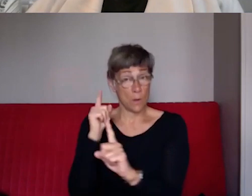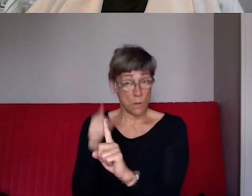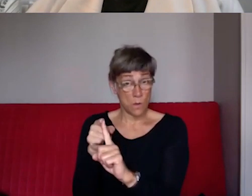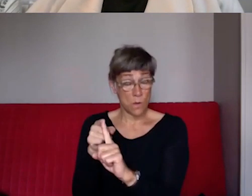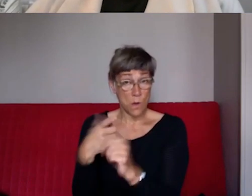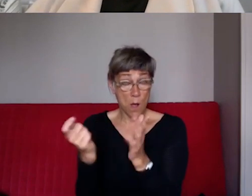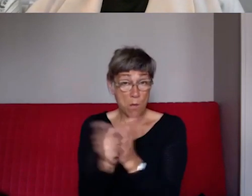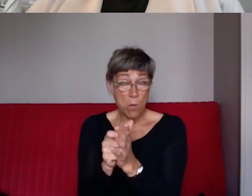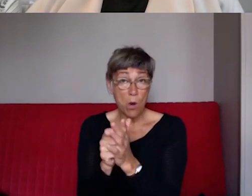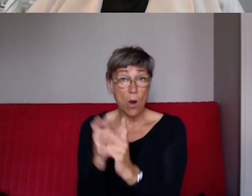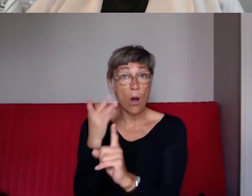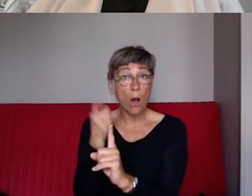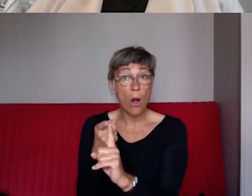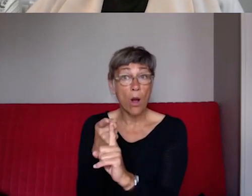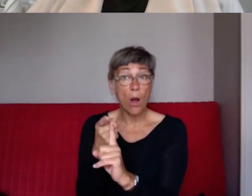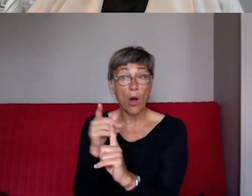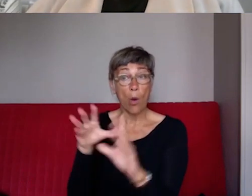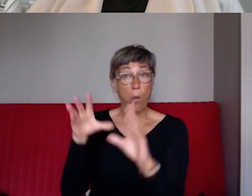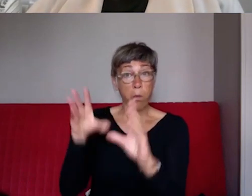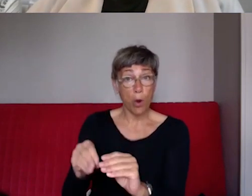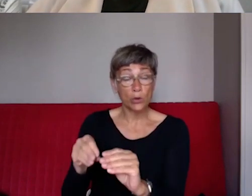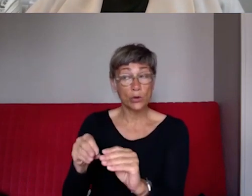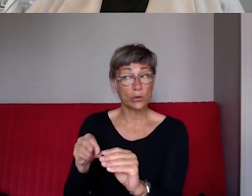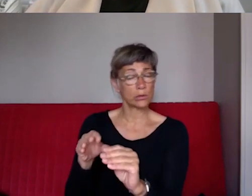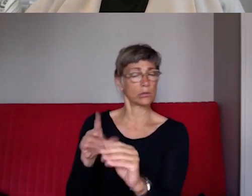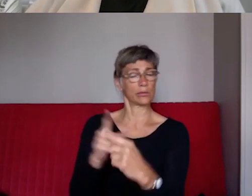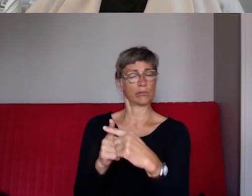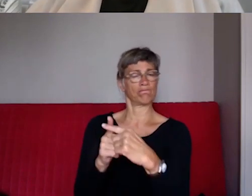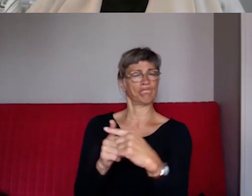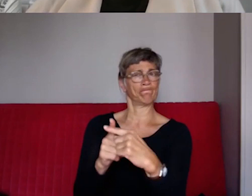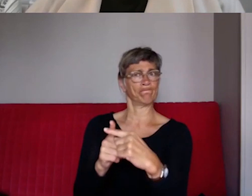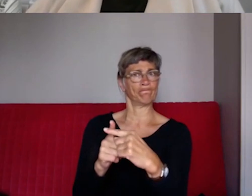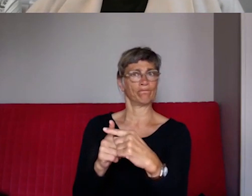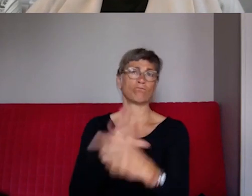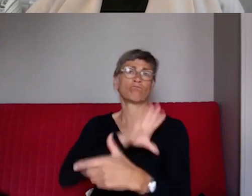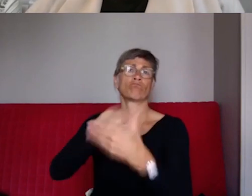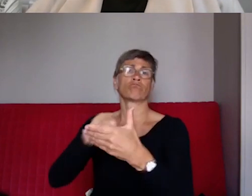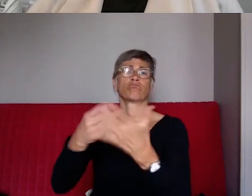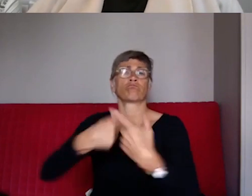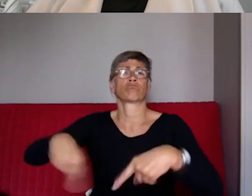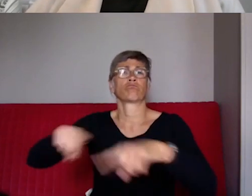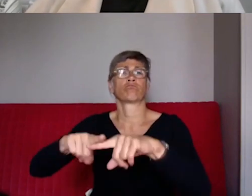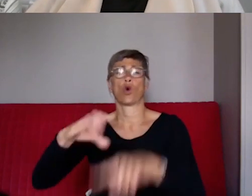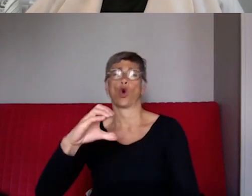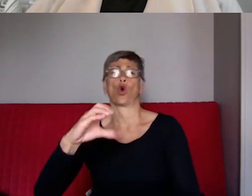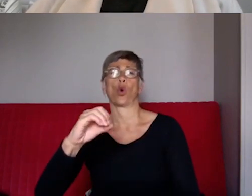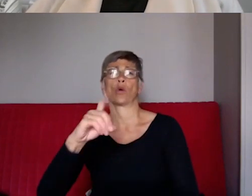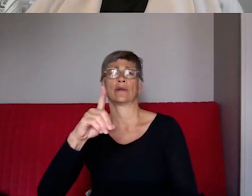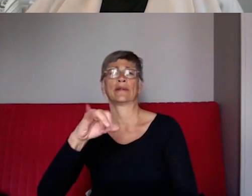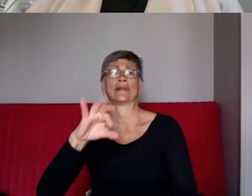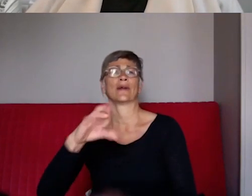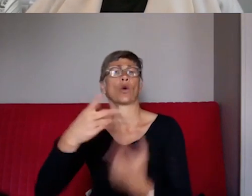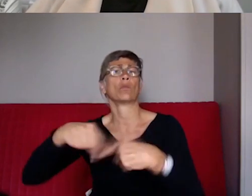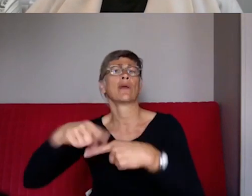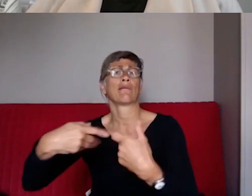moment donné sur un poste qui le mettait au CODIR, quoi, au comité de direction. Et au